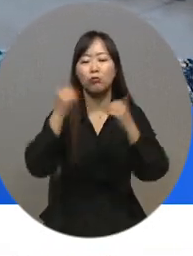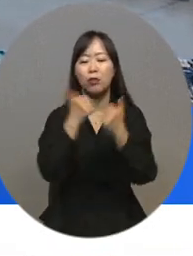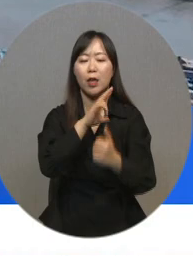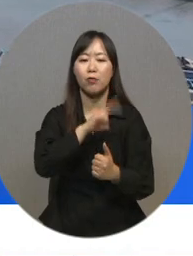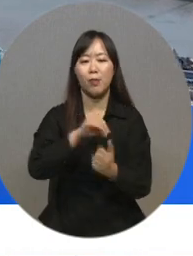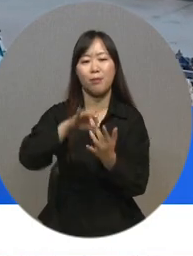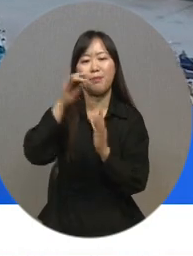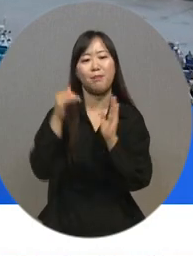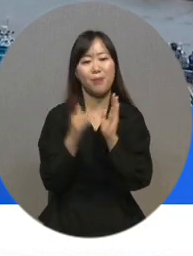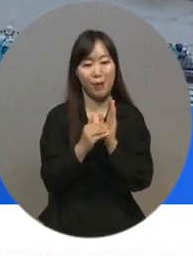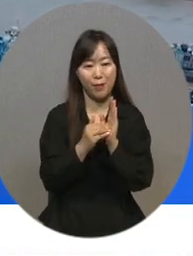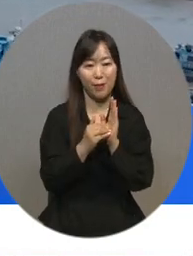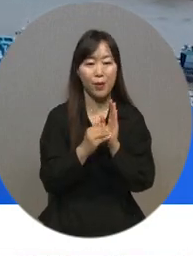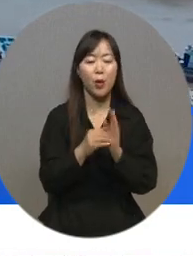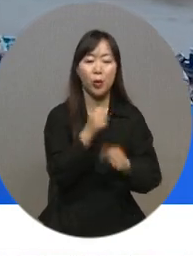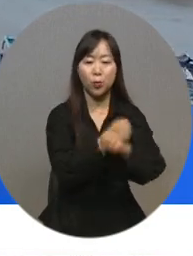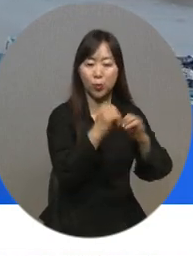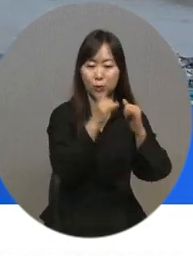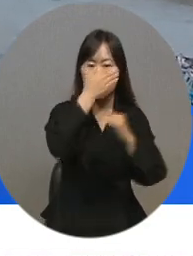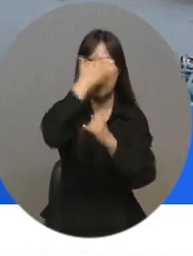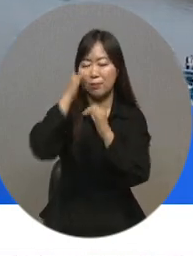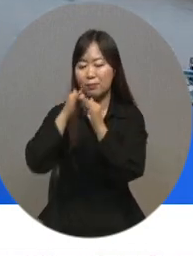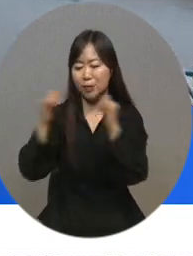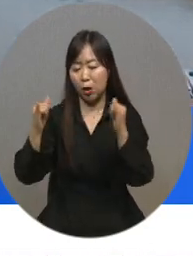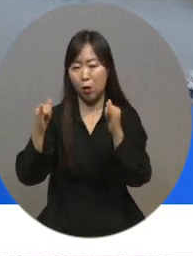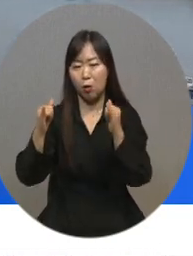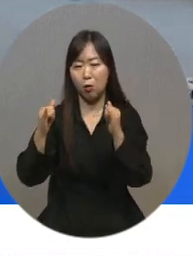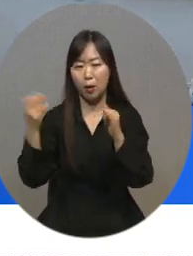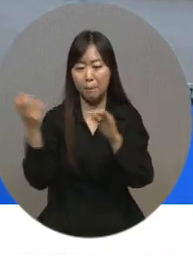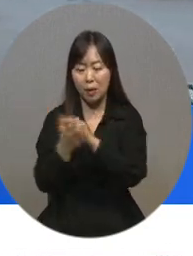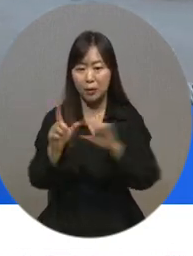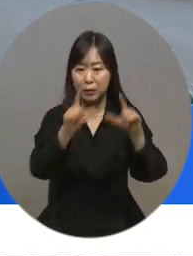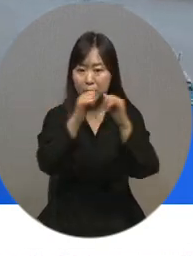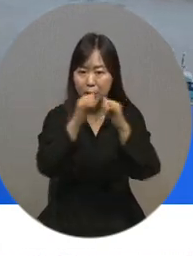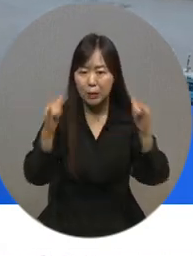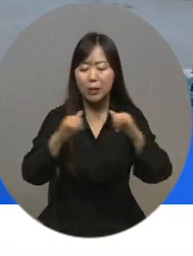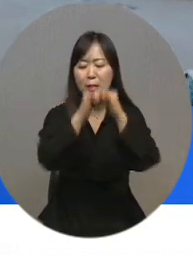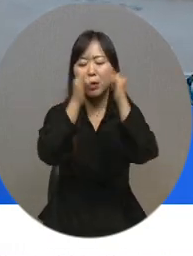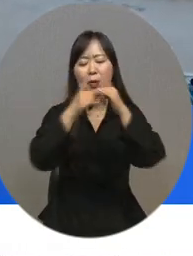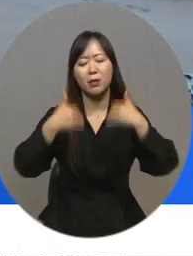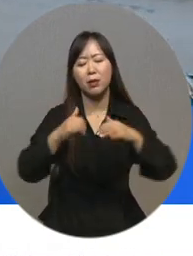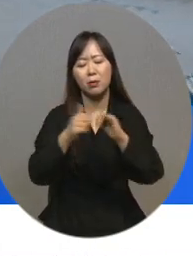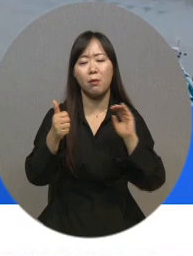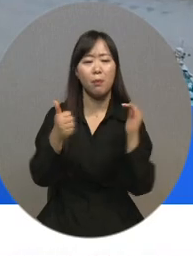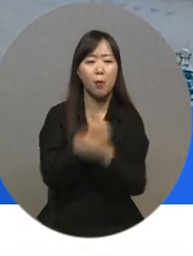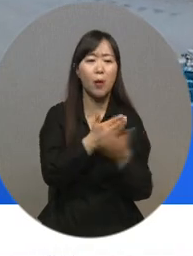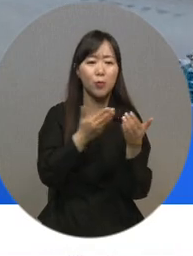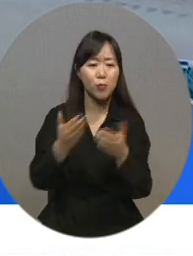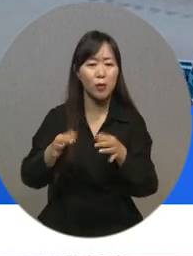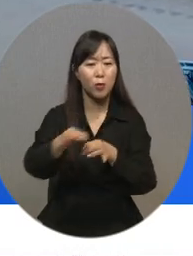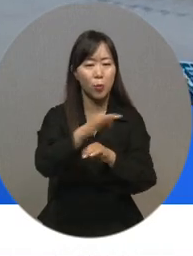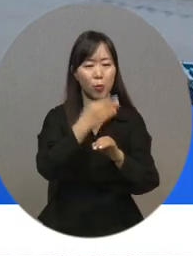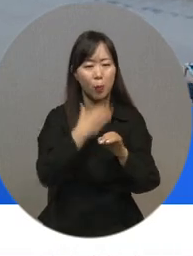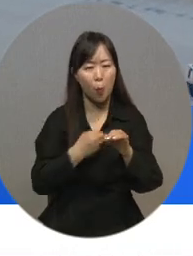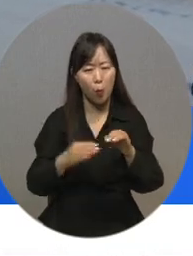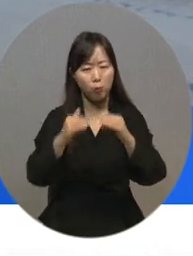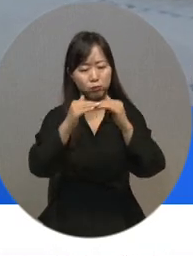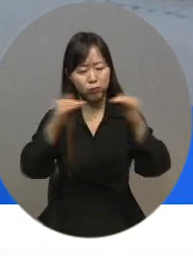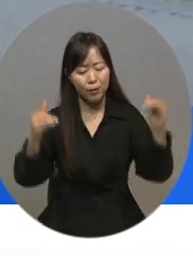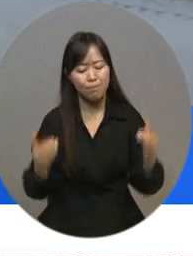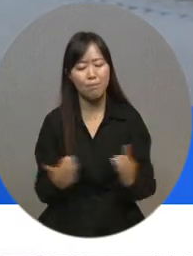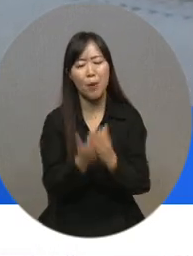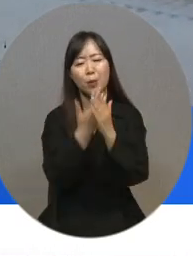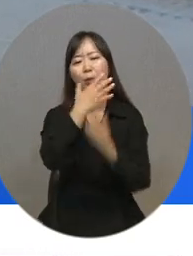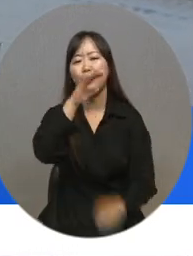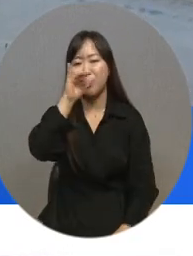선정됐습니다 윤의원은 노동자와 청년 임차인 등 사회적 약자를 보호하고 경제와 복지가 균형 있게